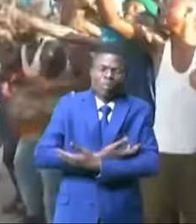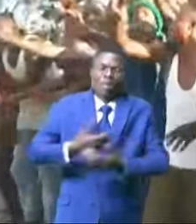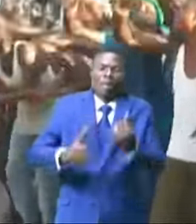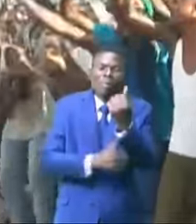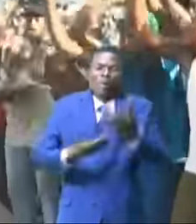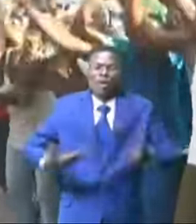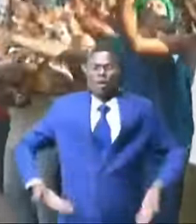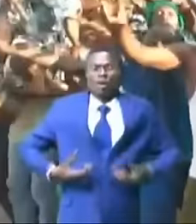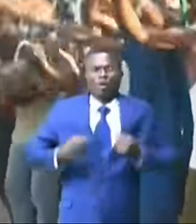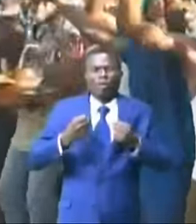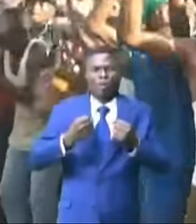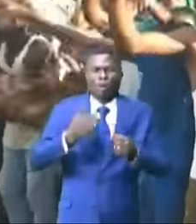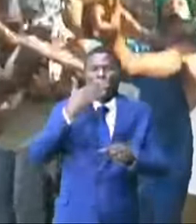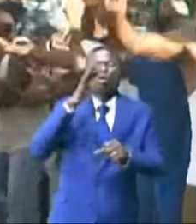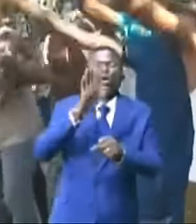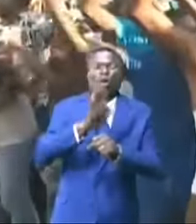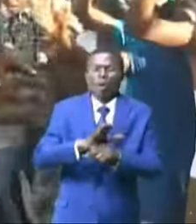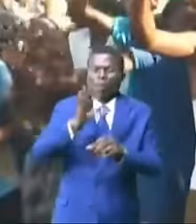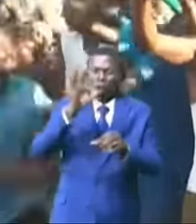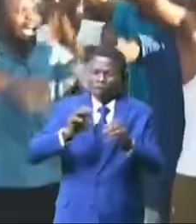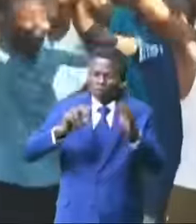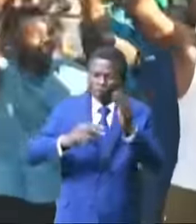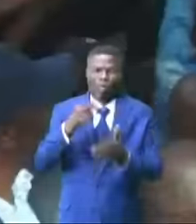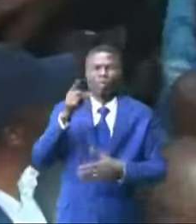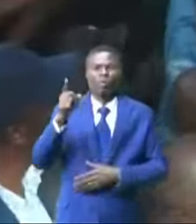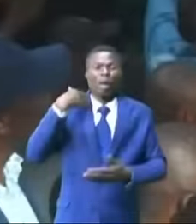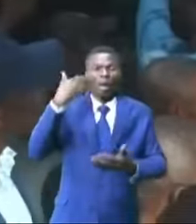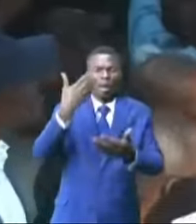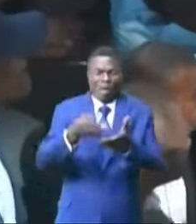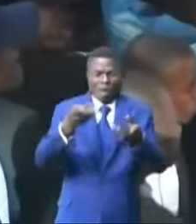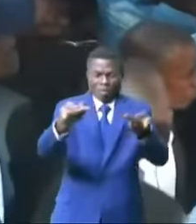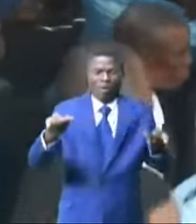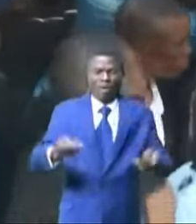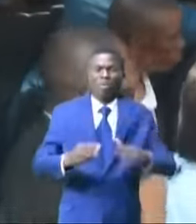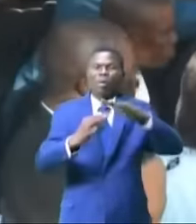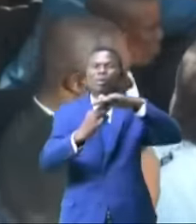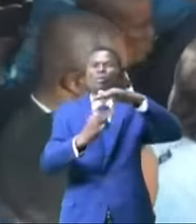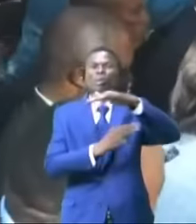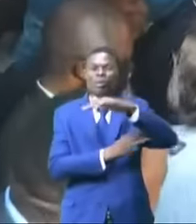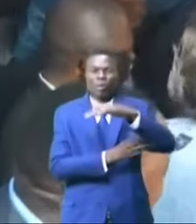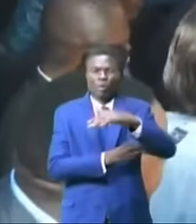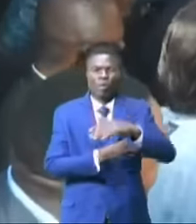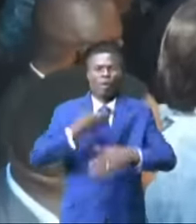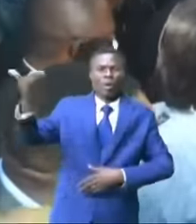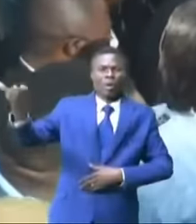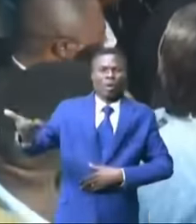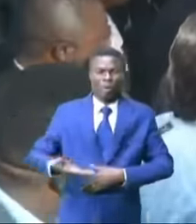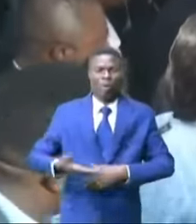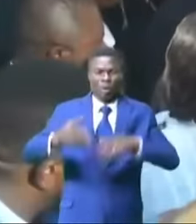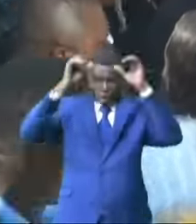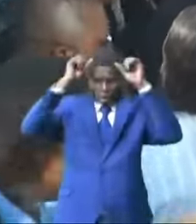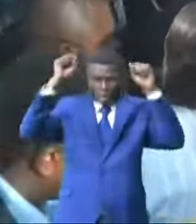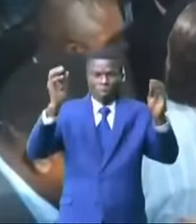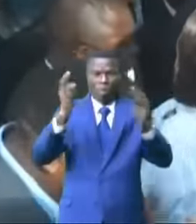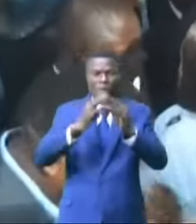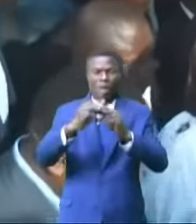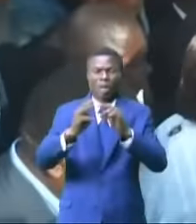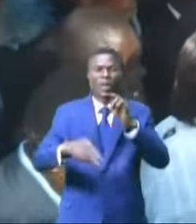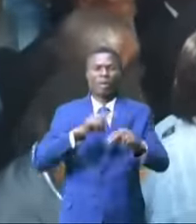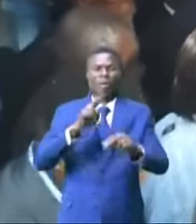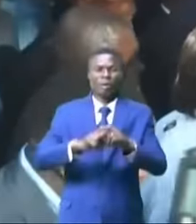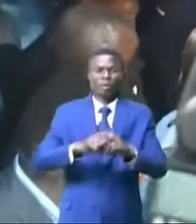population qui lui promet un second mandat. À son arrivée sur les lieux, il a été accueilli par le président de l'Assemblée